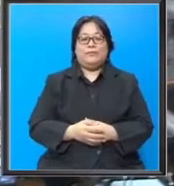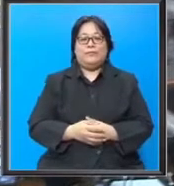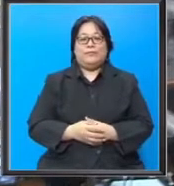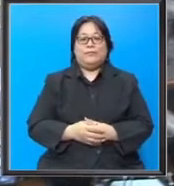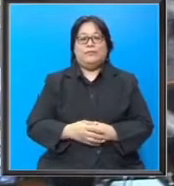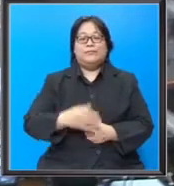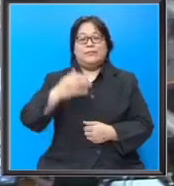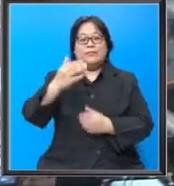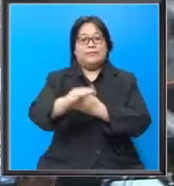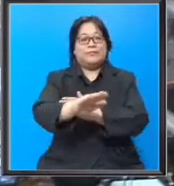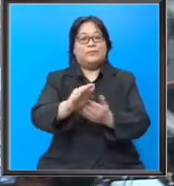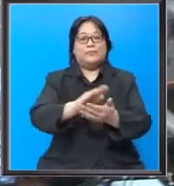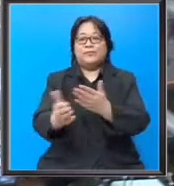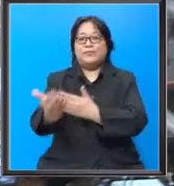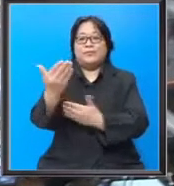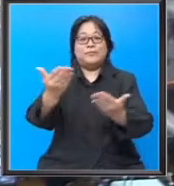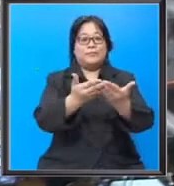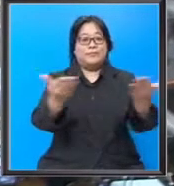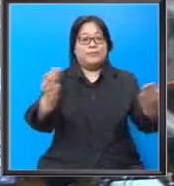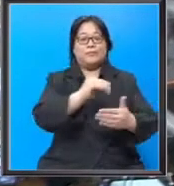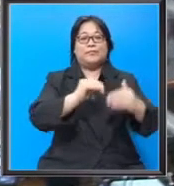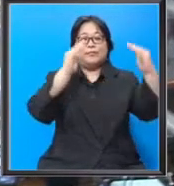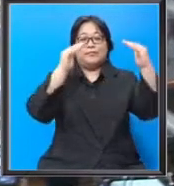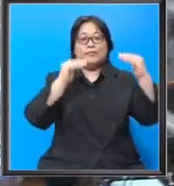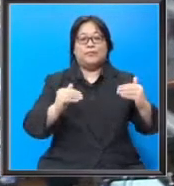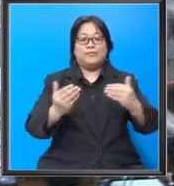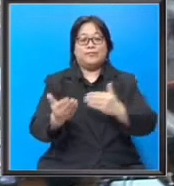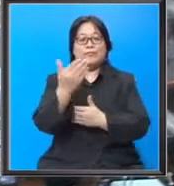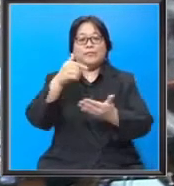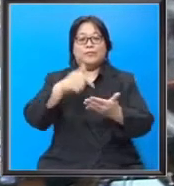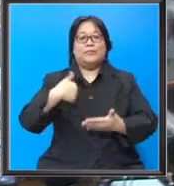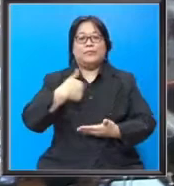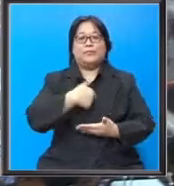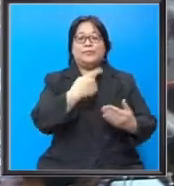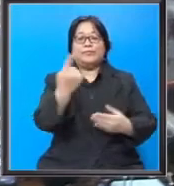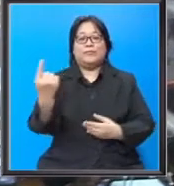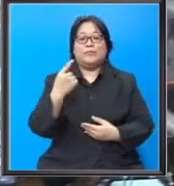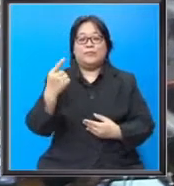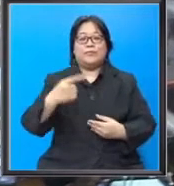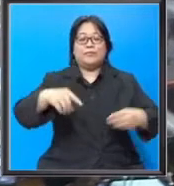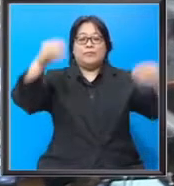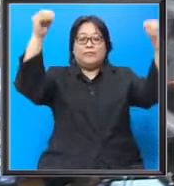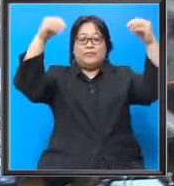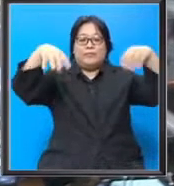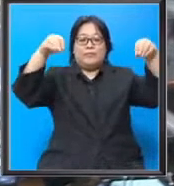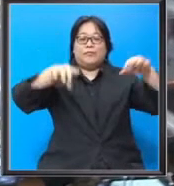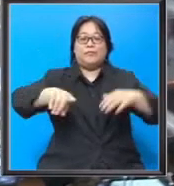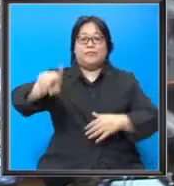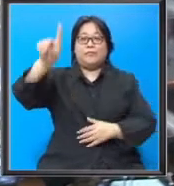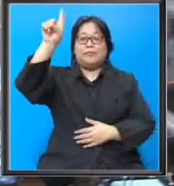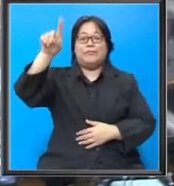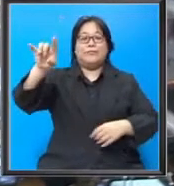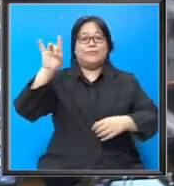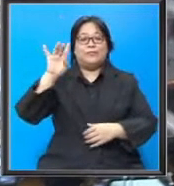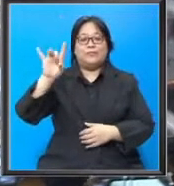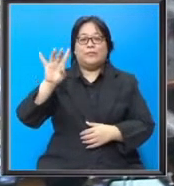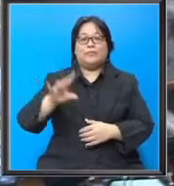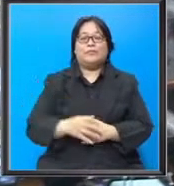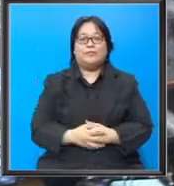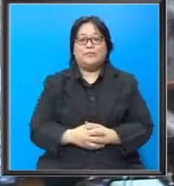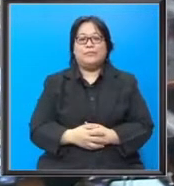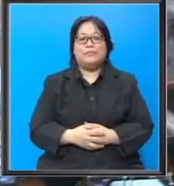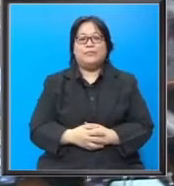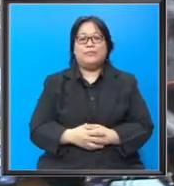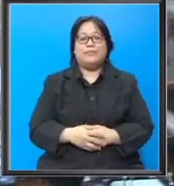Rasulullah SAW pagi semua dan semoga pagi ini kita sentiasa diberkati Allah Subhanahu Wa Ta'ala Insya Allah